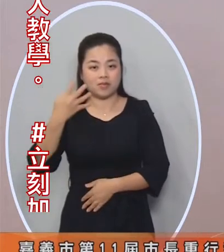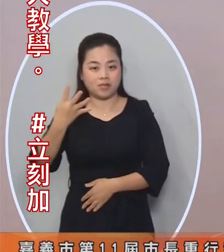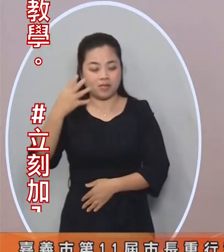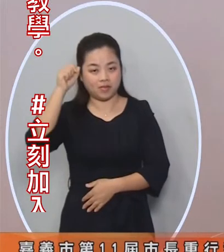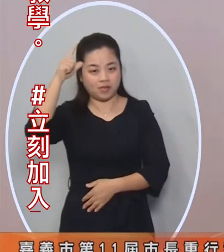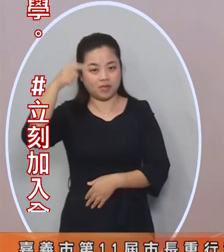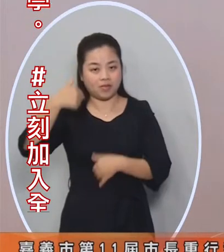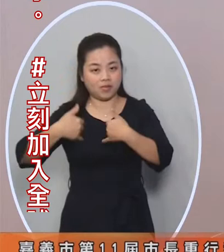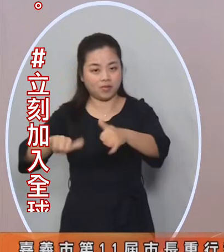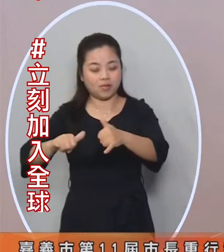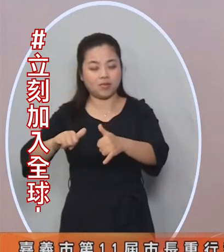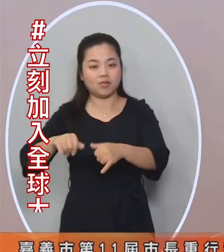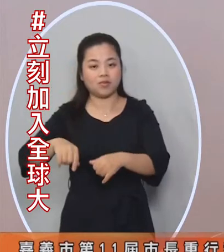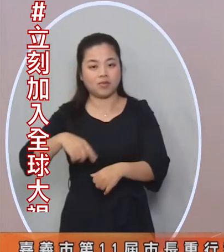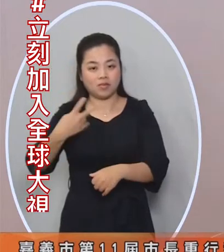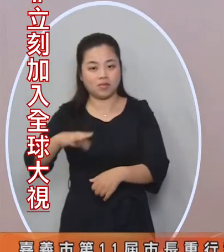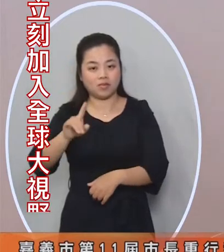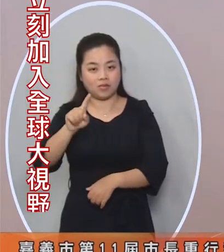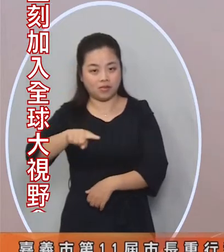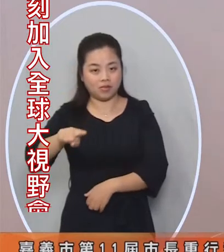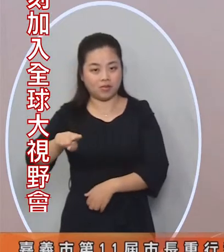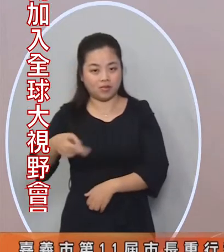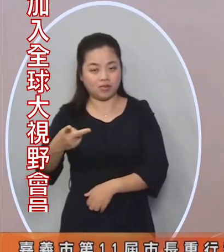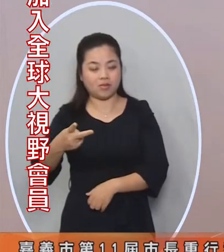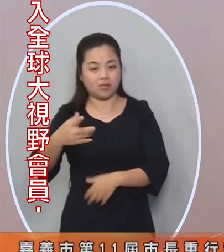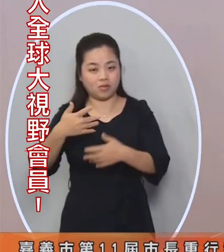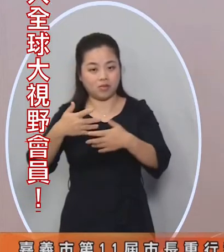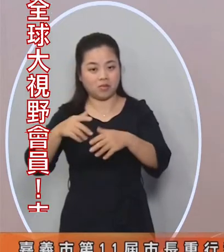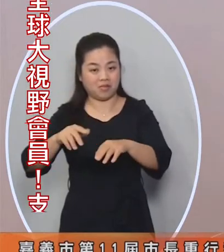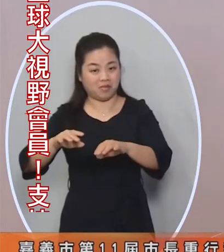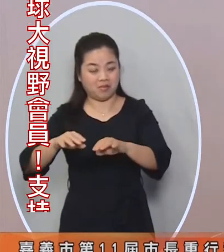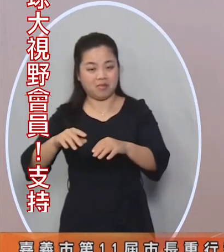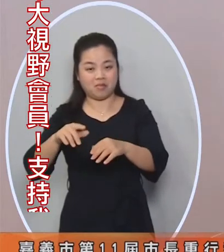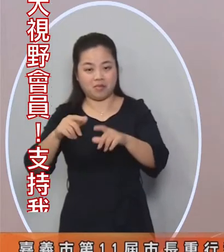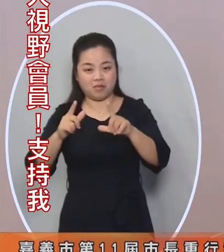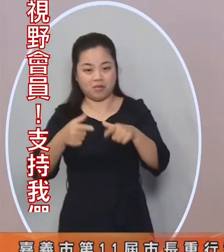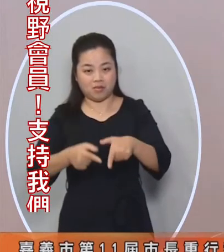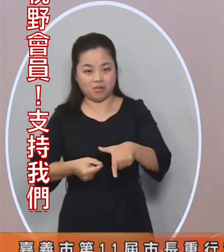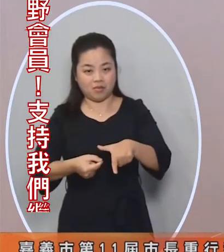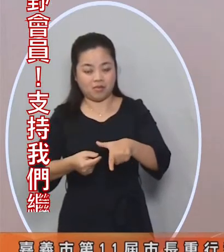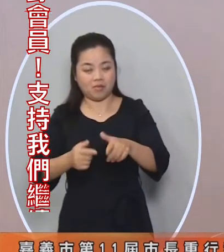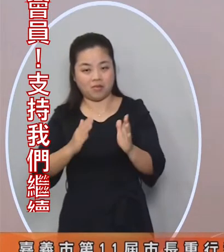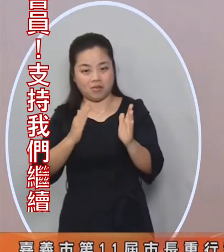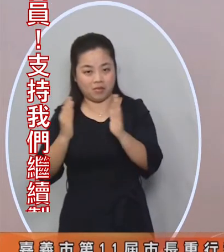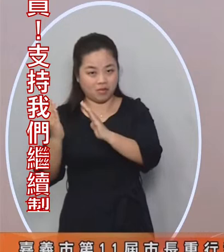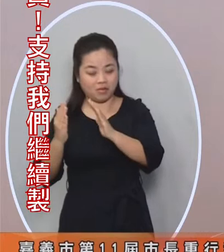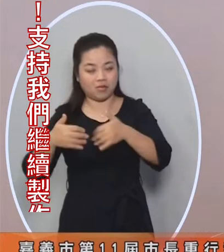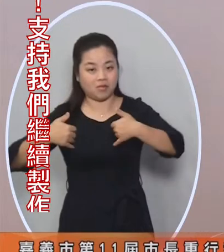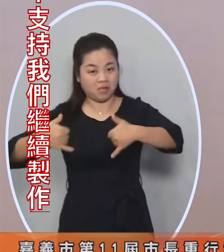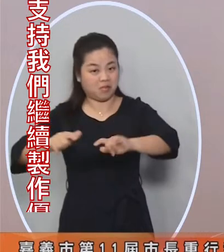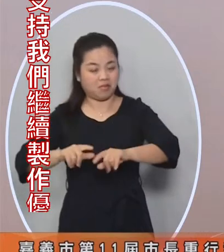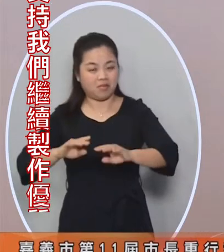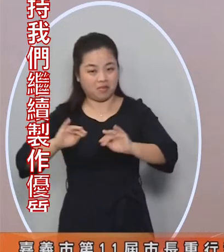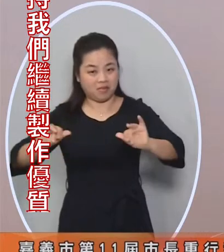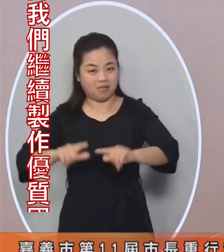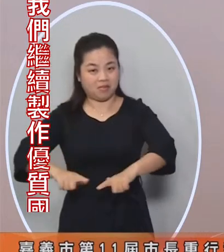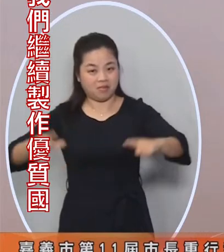以西，我们还有1200多公顷的土地可以开发，